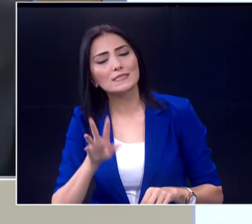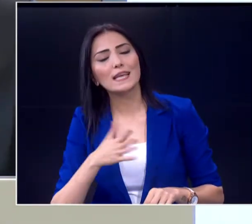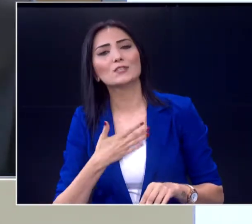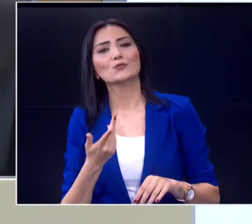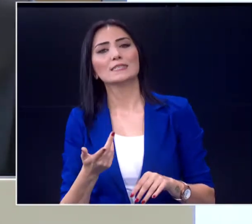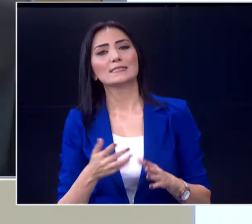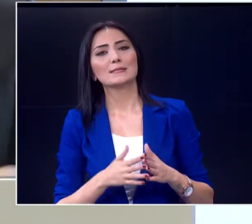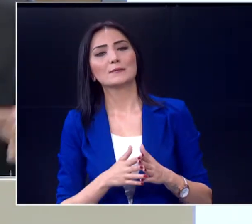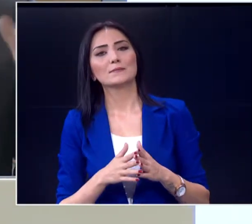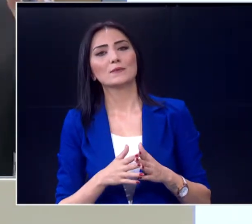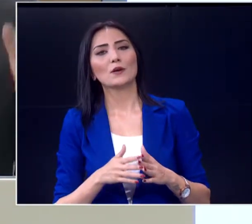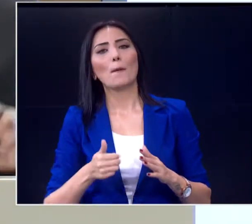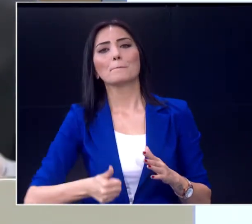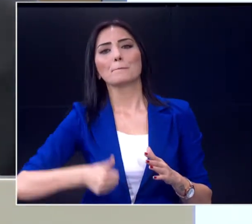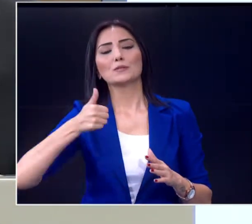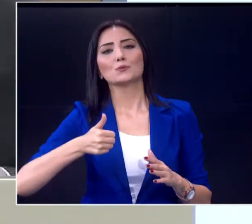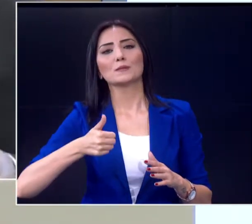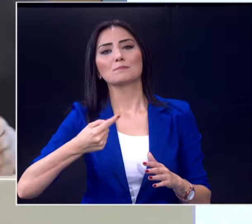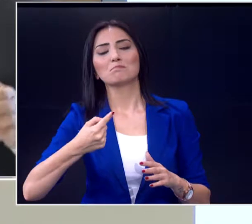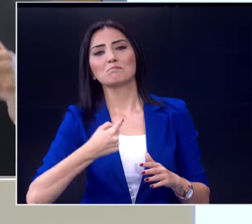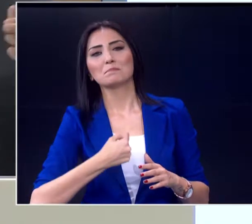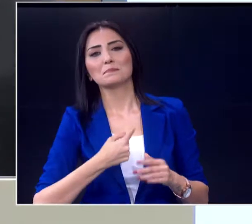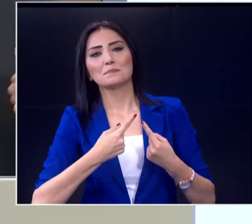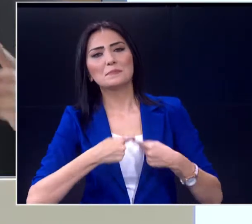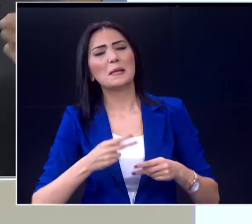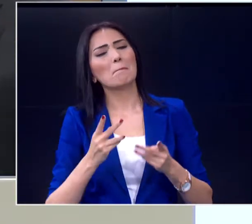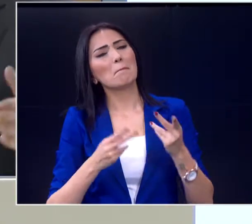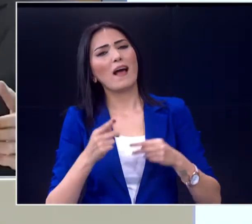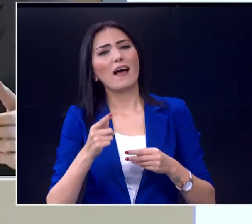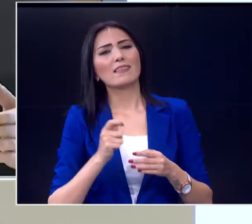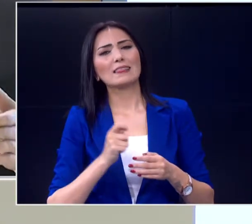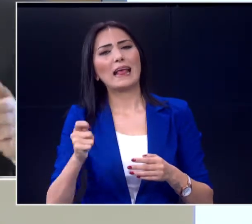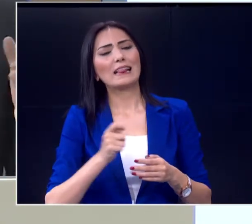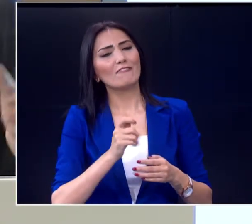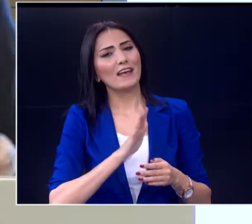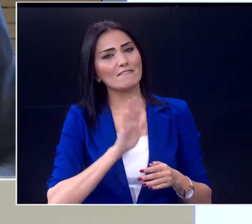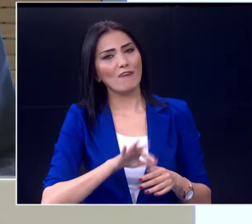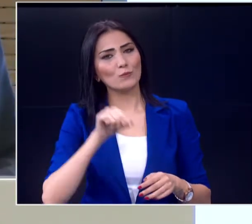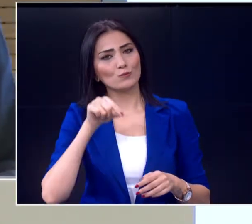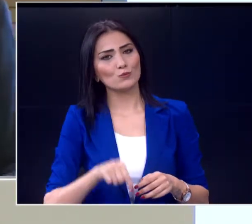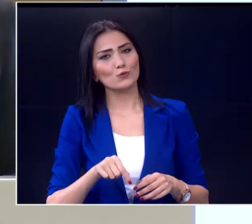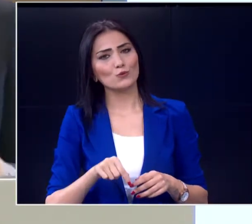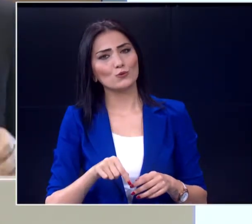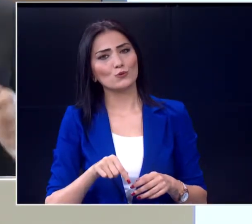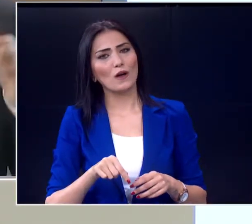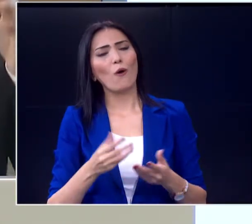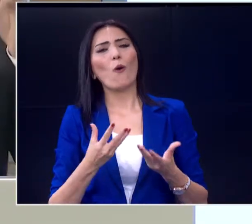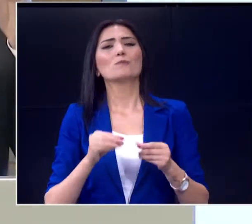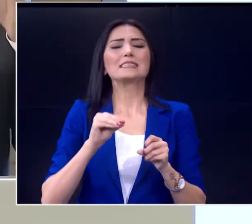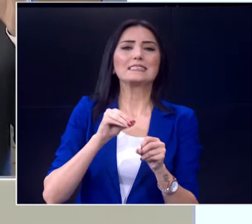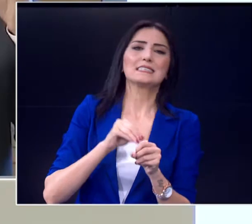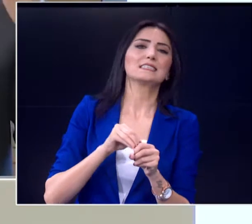göstereceğiz. Başkanın bize bazı teklifleri var. Burada olgunlaşmadığı için